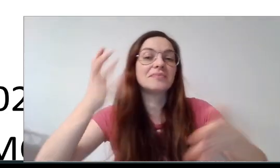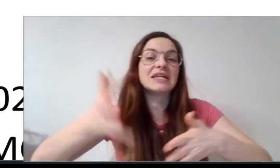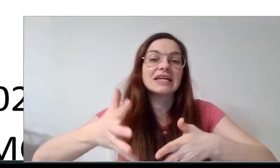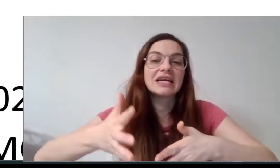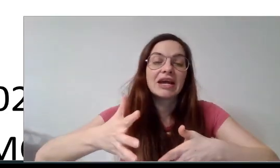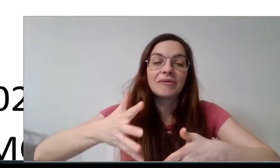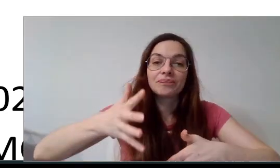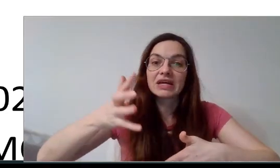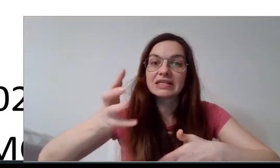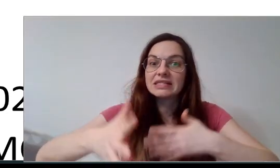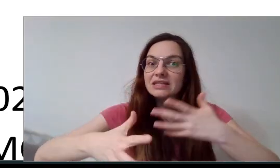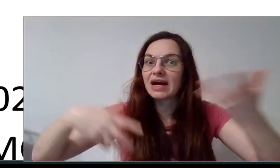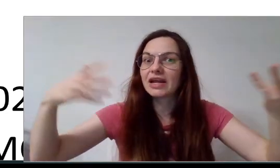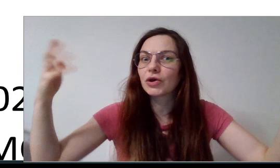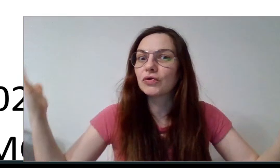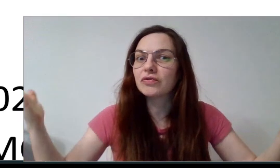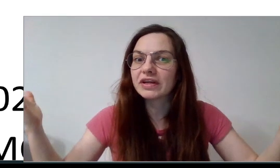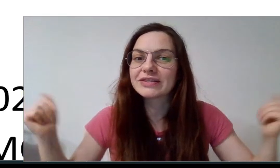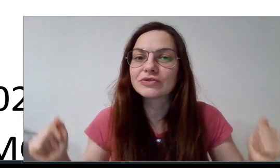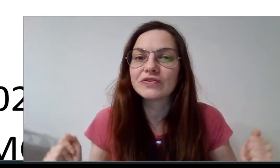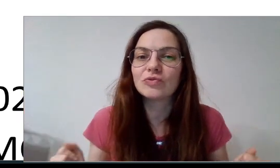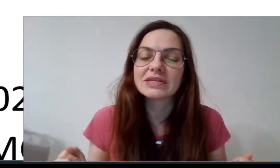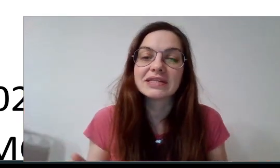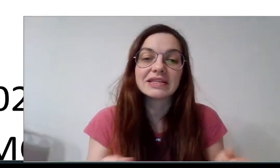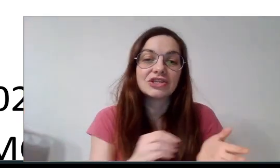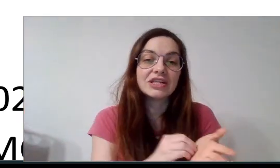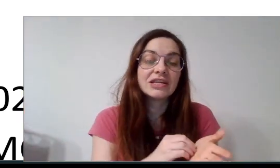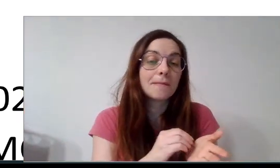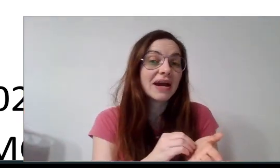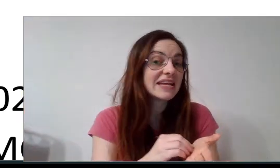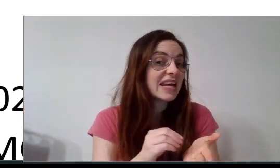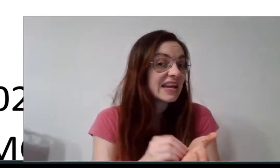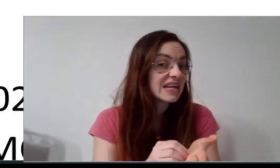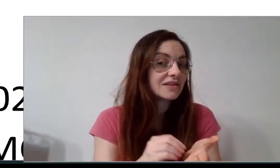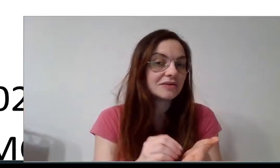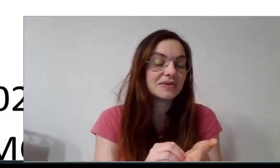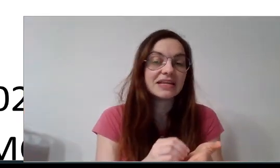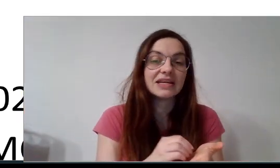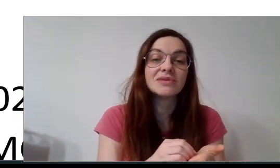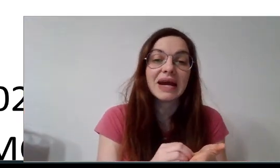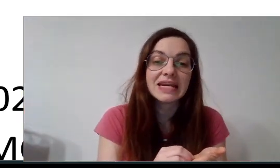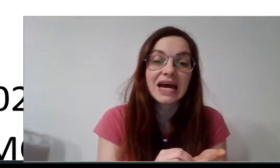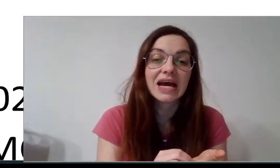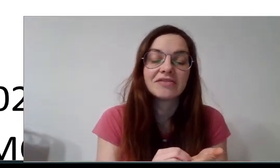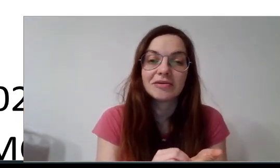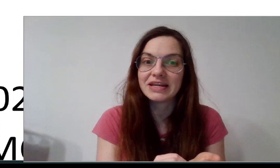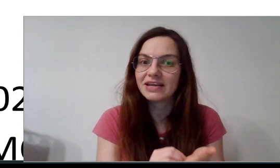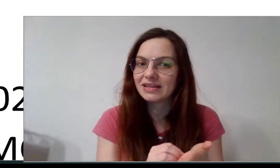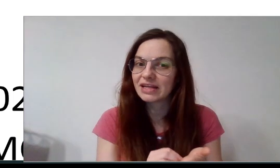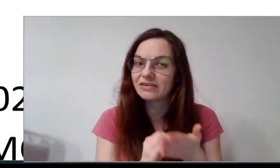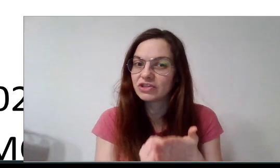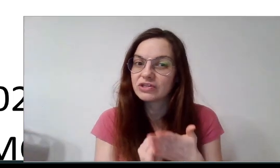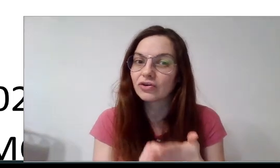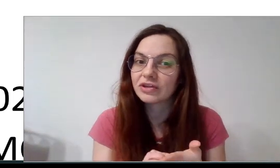meiner familie sind alle höflich, su svi ljubazni, znači in meiner familie, in meiner